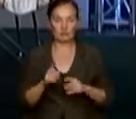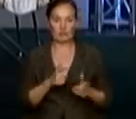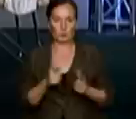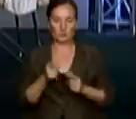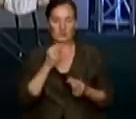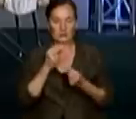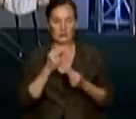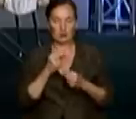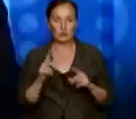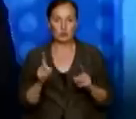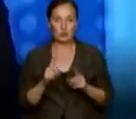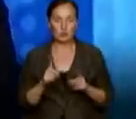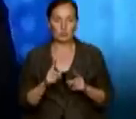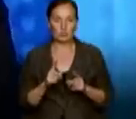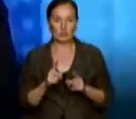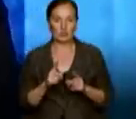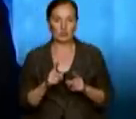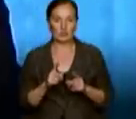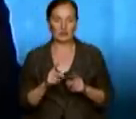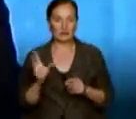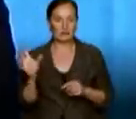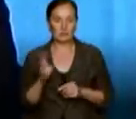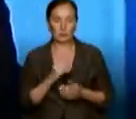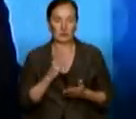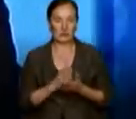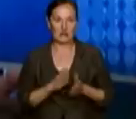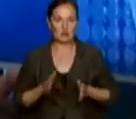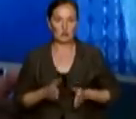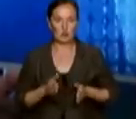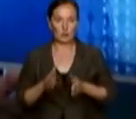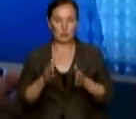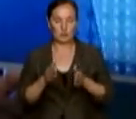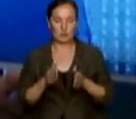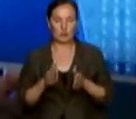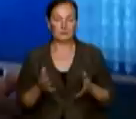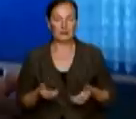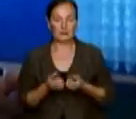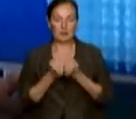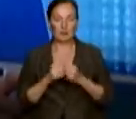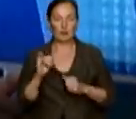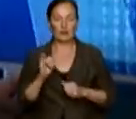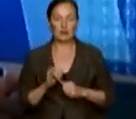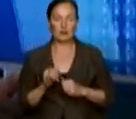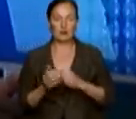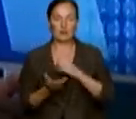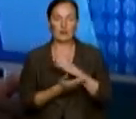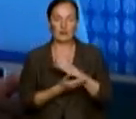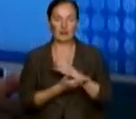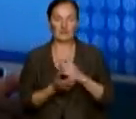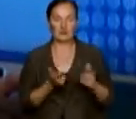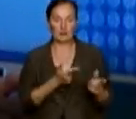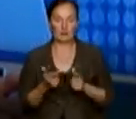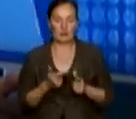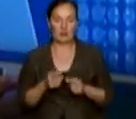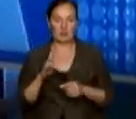рослинність, дорожки, де тільки може транспорт поїхати, всюди вони є. Абсолютно підтримую. І дерева будь-які, дерева заготовляються на